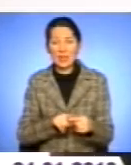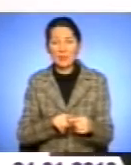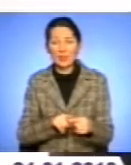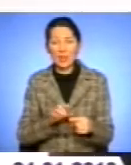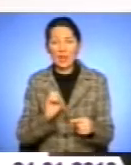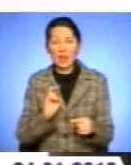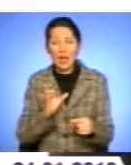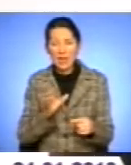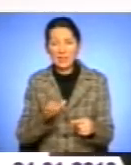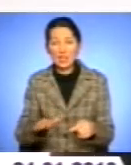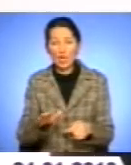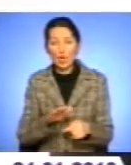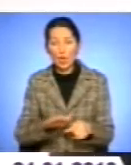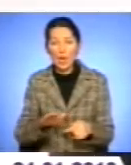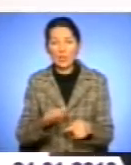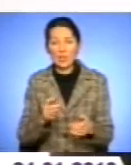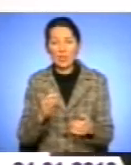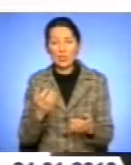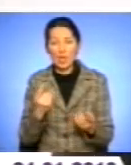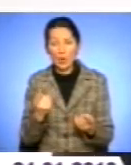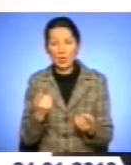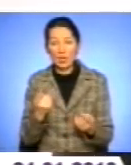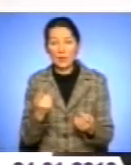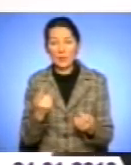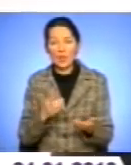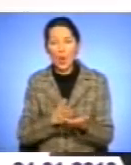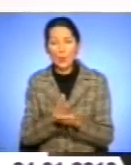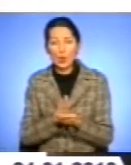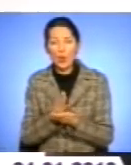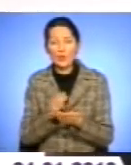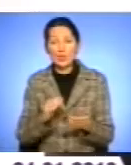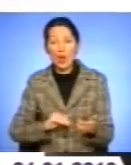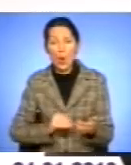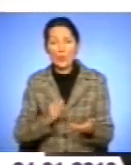І звичайні звернення також. Вже 300 документів надійшло